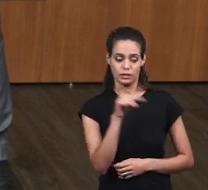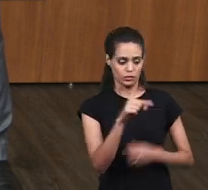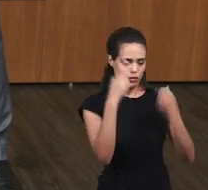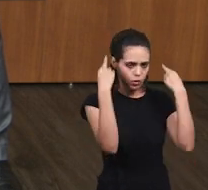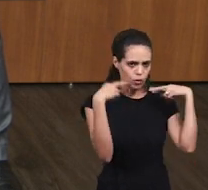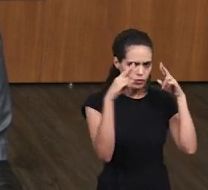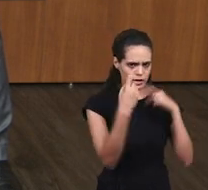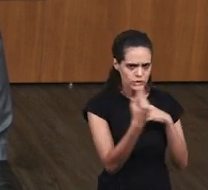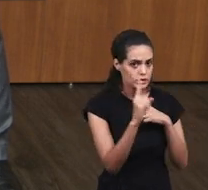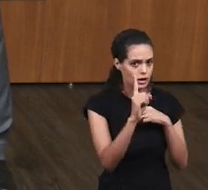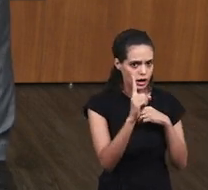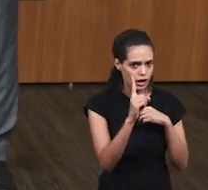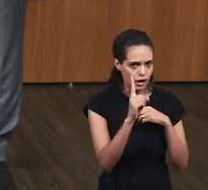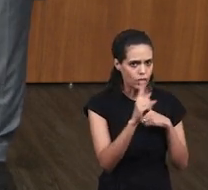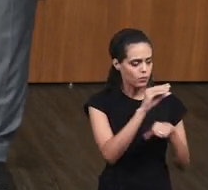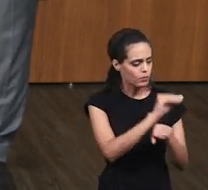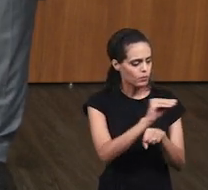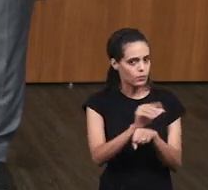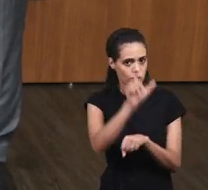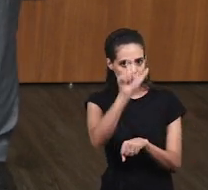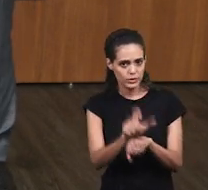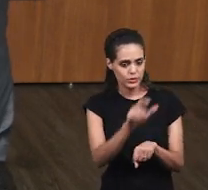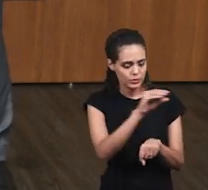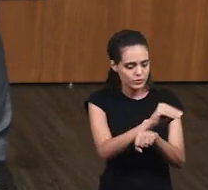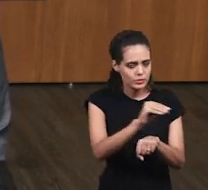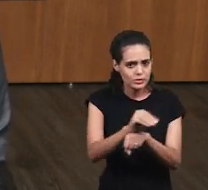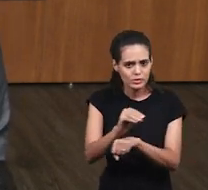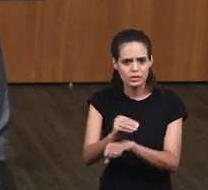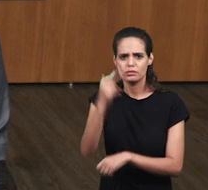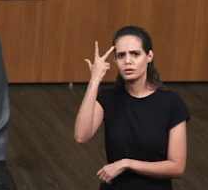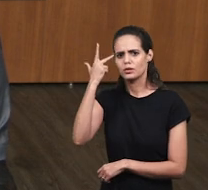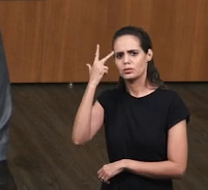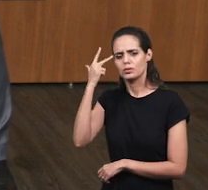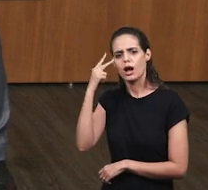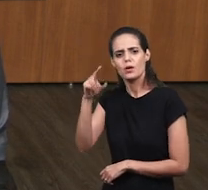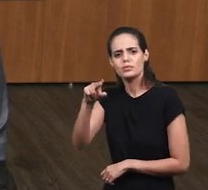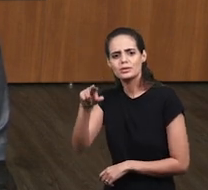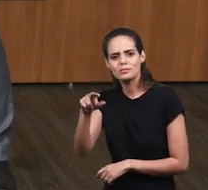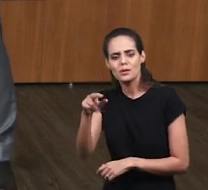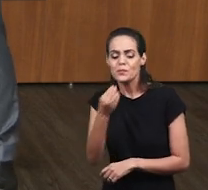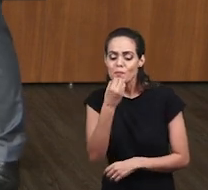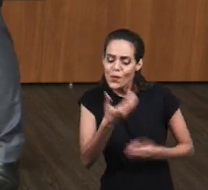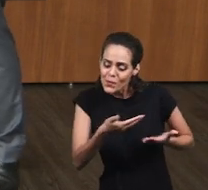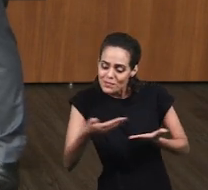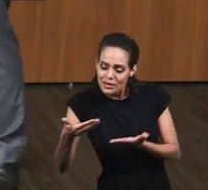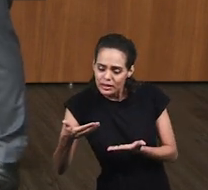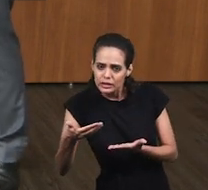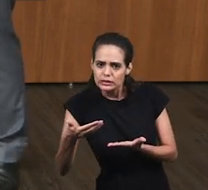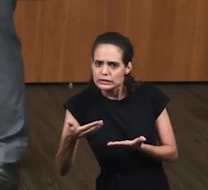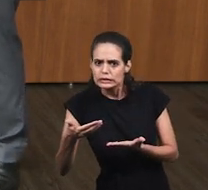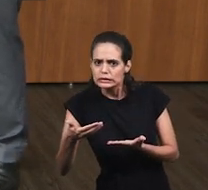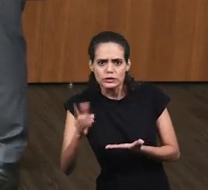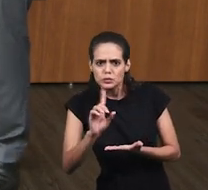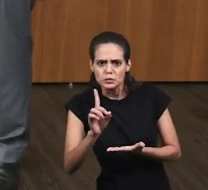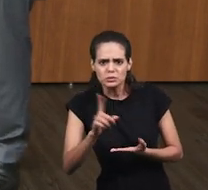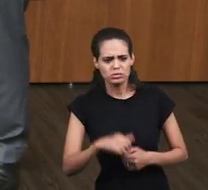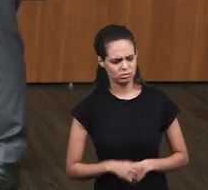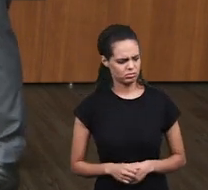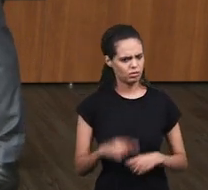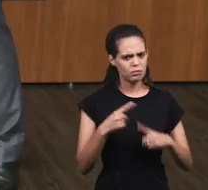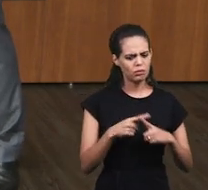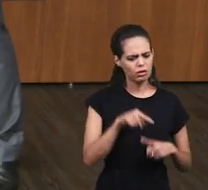donc il serait naturel de voir la joie dans ses frères. Mais cela ne s'est pas passé. Ils ont dit, mais qu'est-ce que tu es venu ici, faire